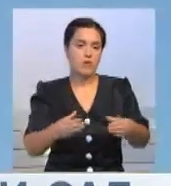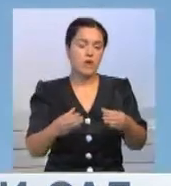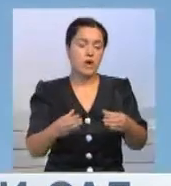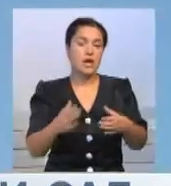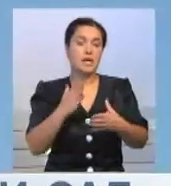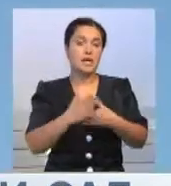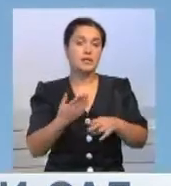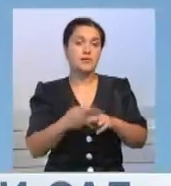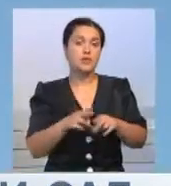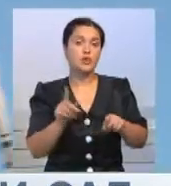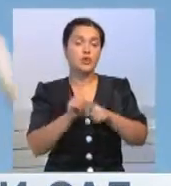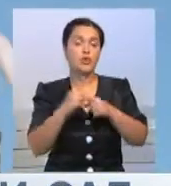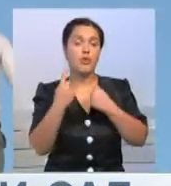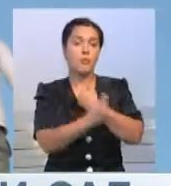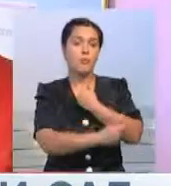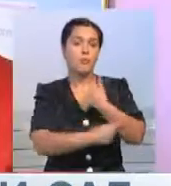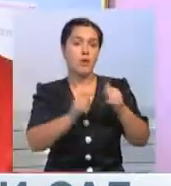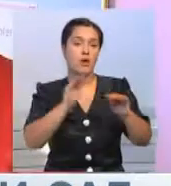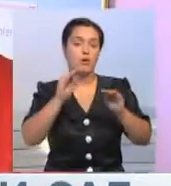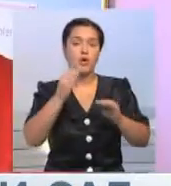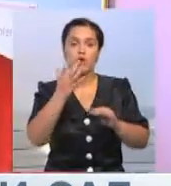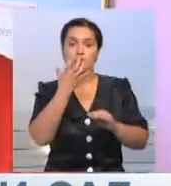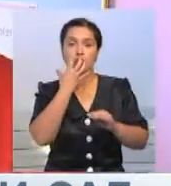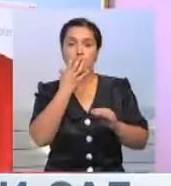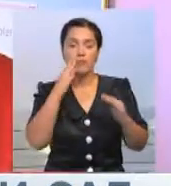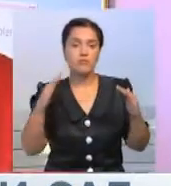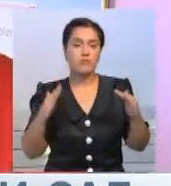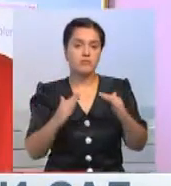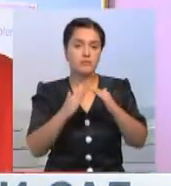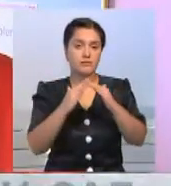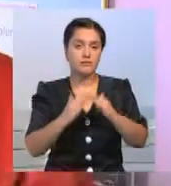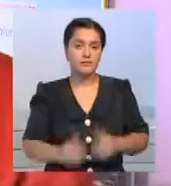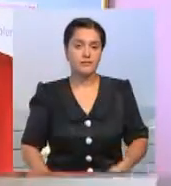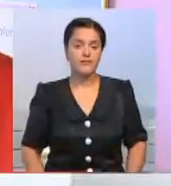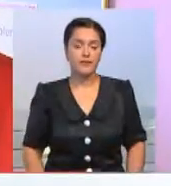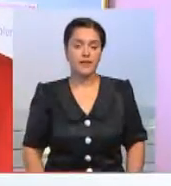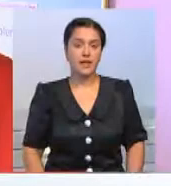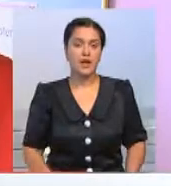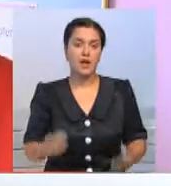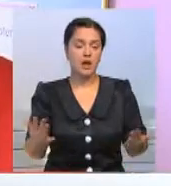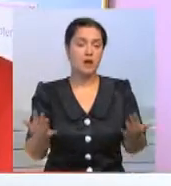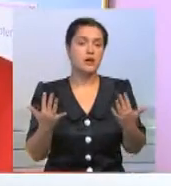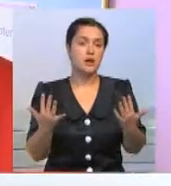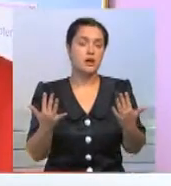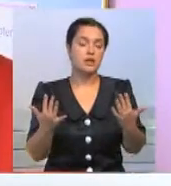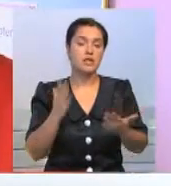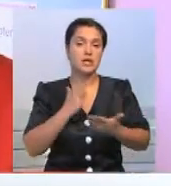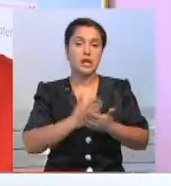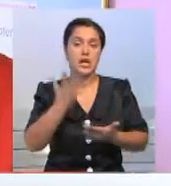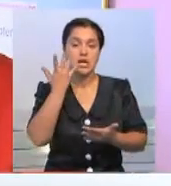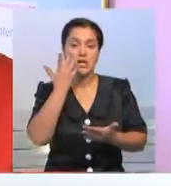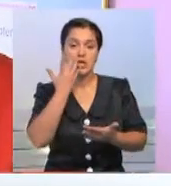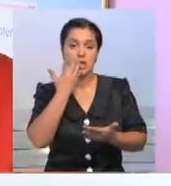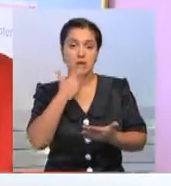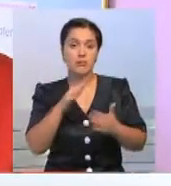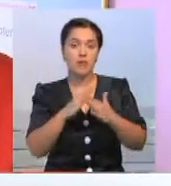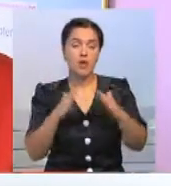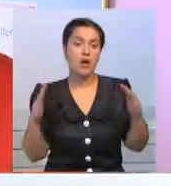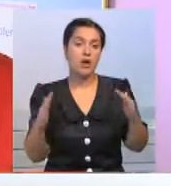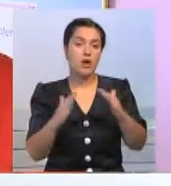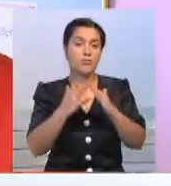материалы используют даже в утеплении кровли. Это красочный, яркий, солнечный фасад, который